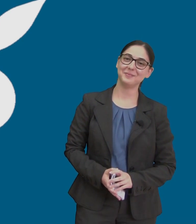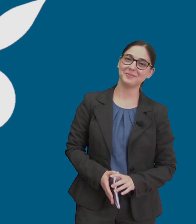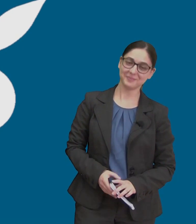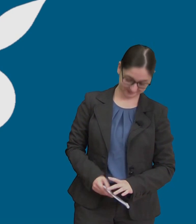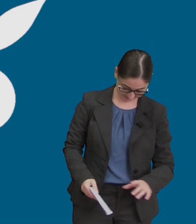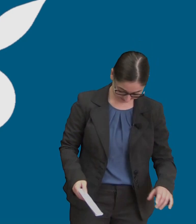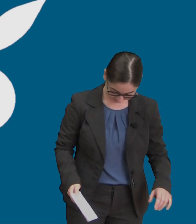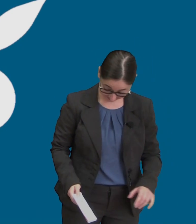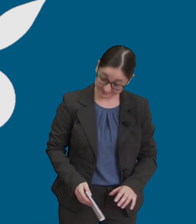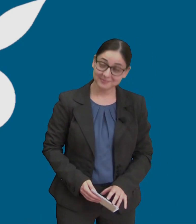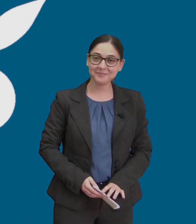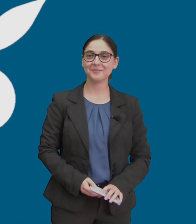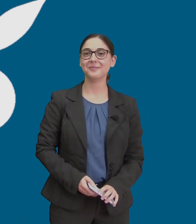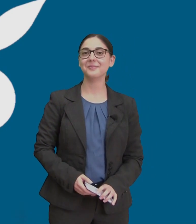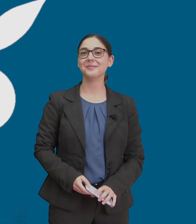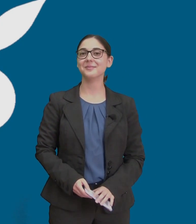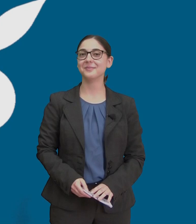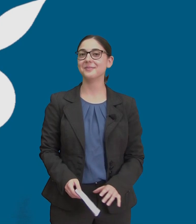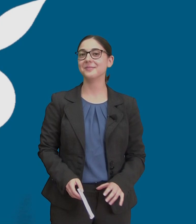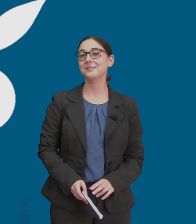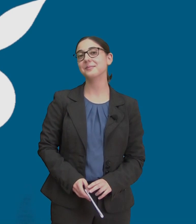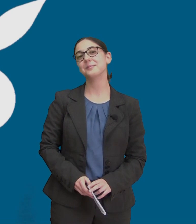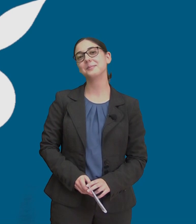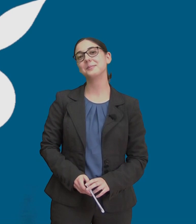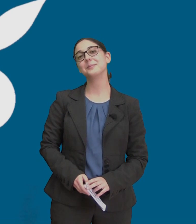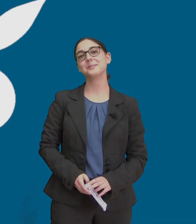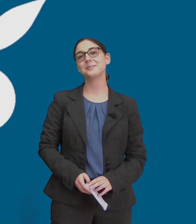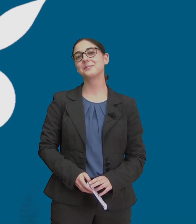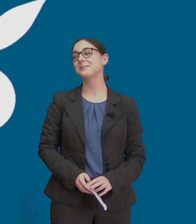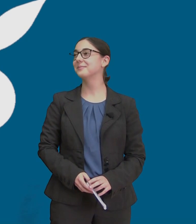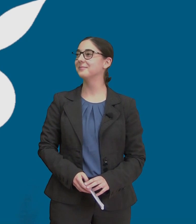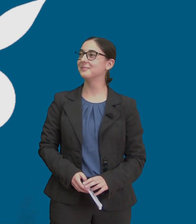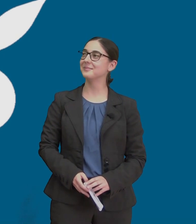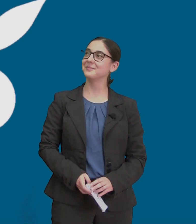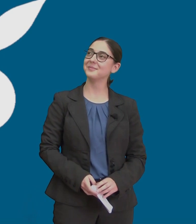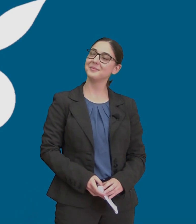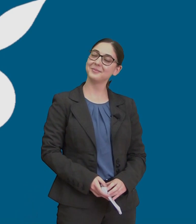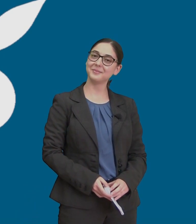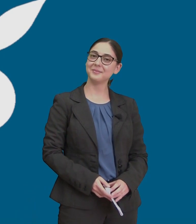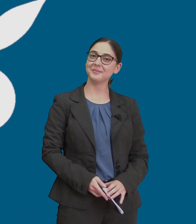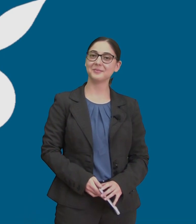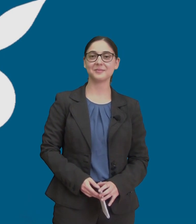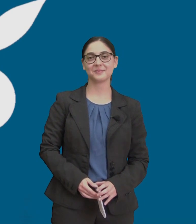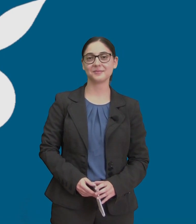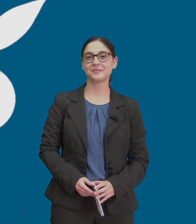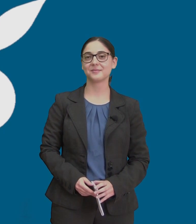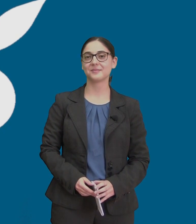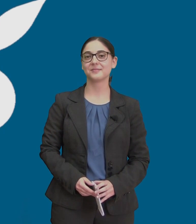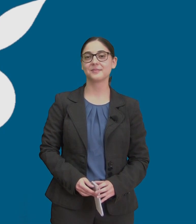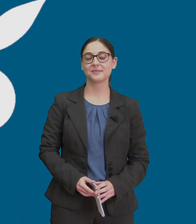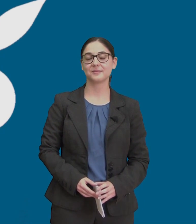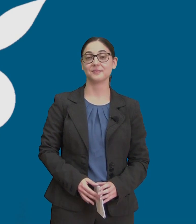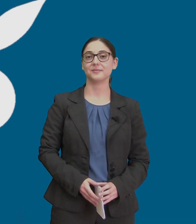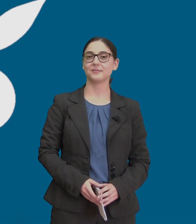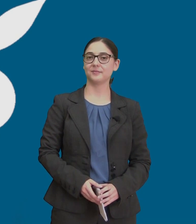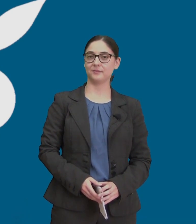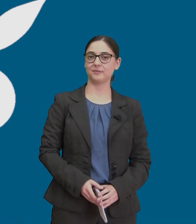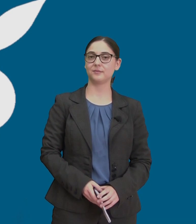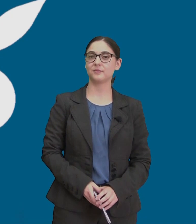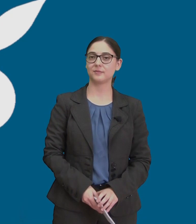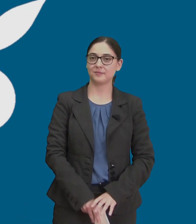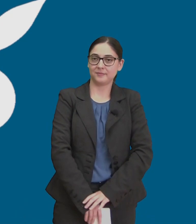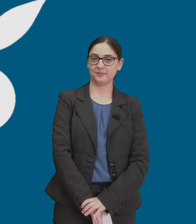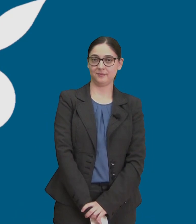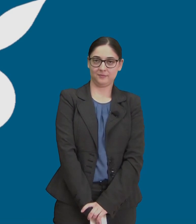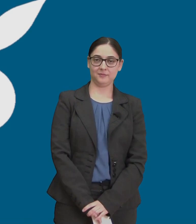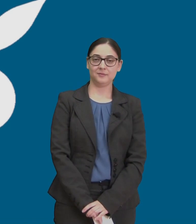pour remercier les électrices et les électeurs de Berthier-Masquinongé, tous ceux qui ont voté Bloc québécois, mais aussi tous ceux qui